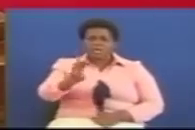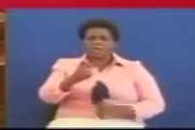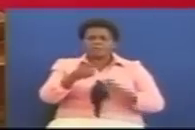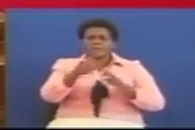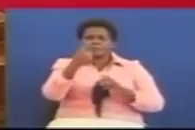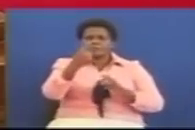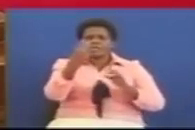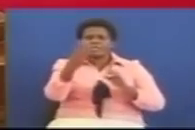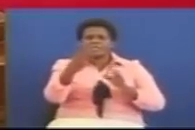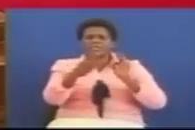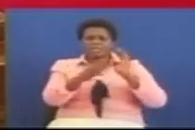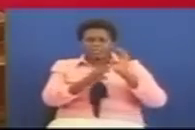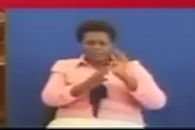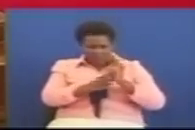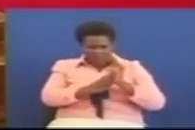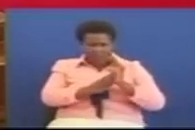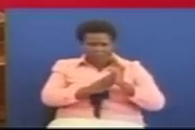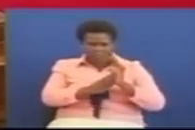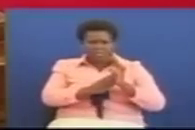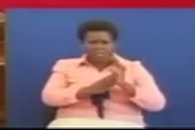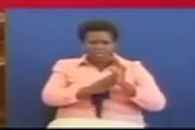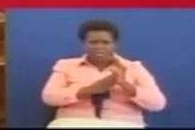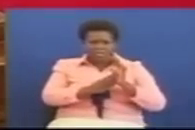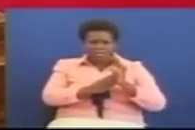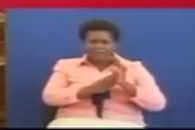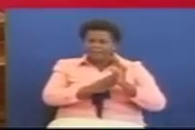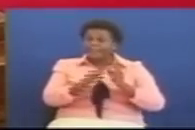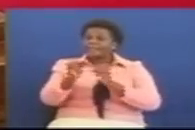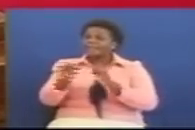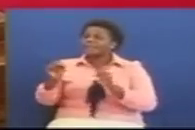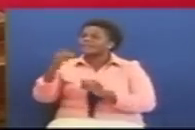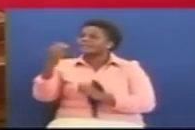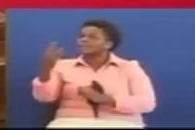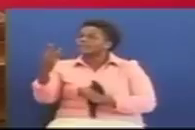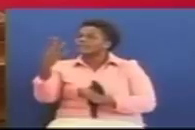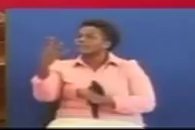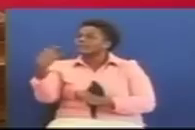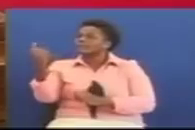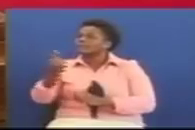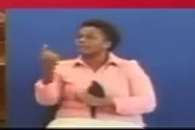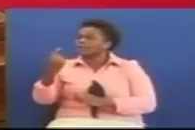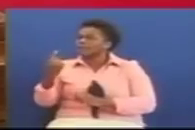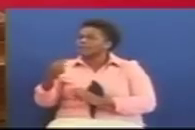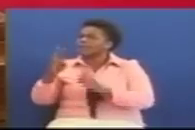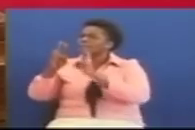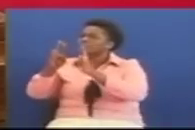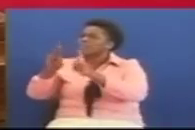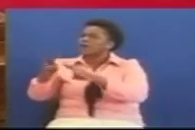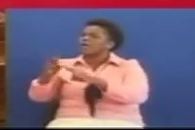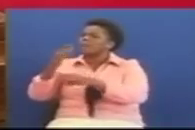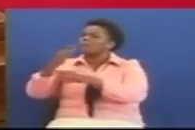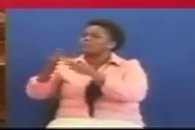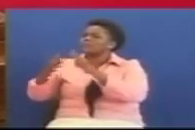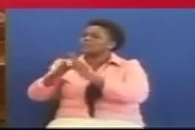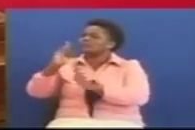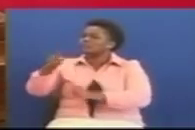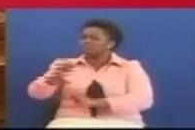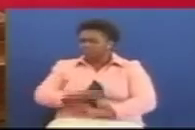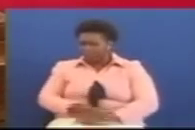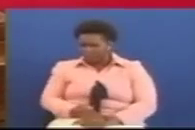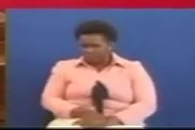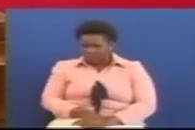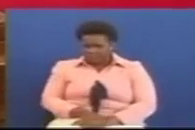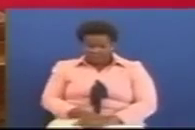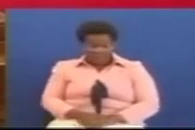wilaya 34 tu zenye majengo ya mahakama katika kukabiliana na changamoto hiyo. Mahakama